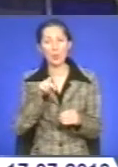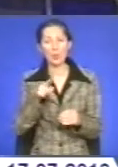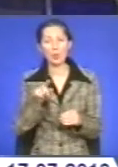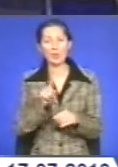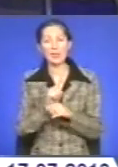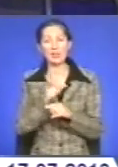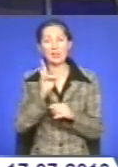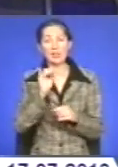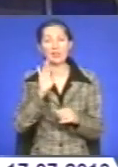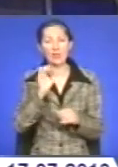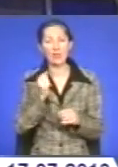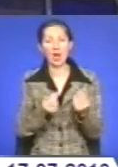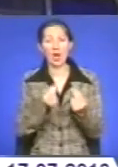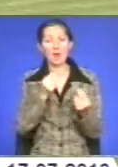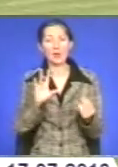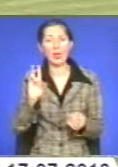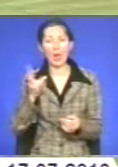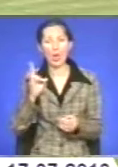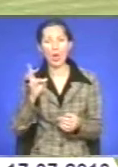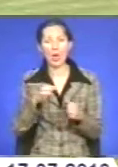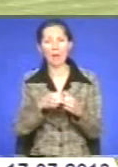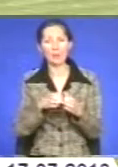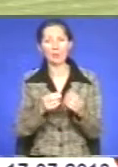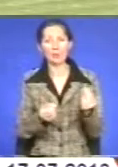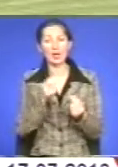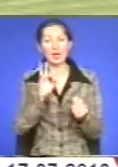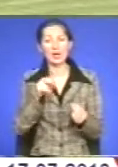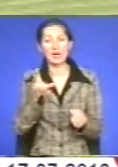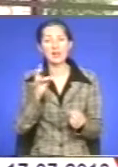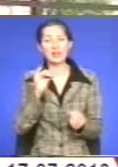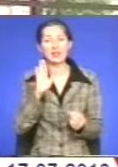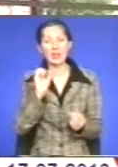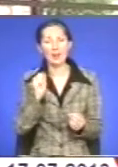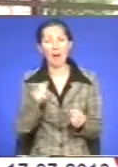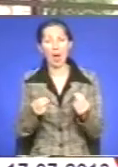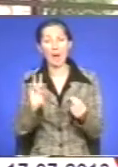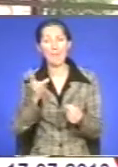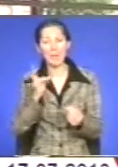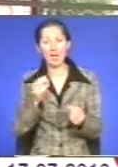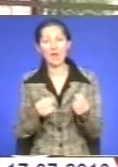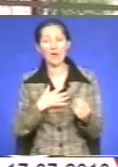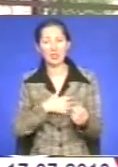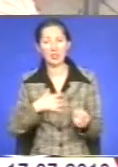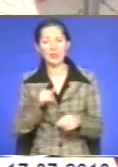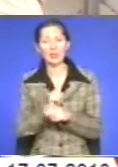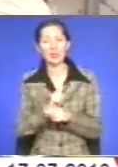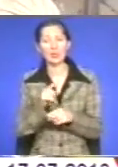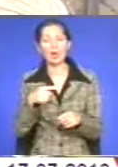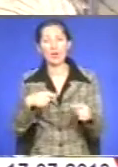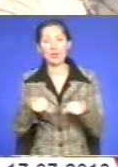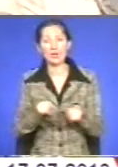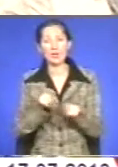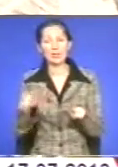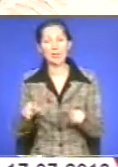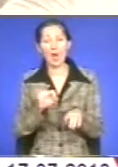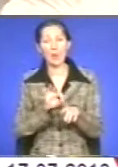гратиме з Миколаєвом. Гра Ниви з Миколаєвом важлива для тернопільських футболістів і вболівальників. Тому підготовка